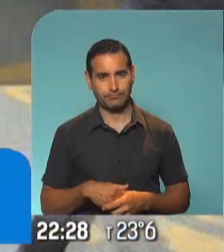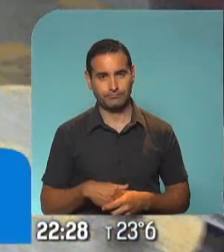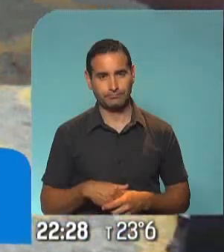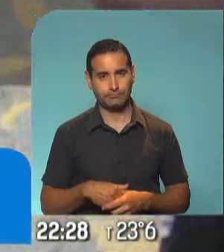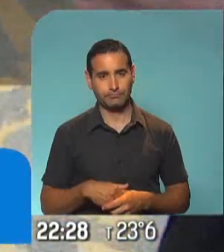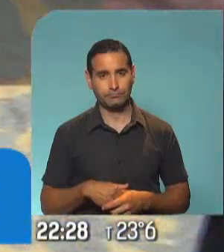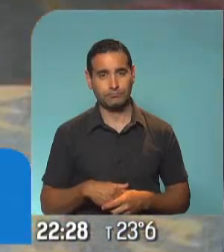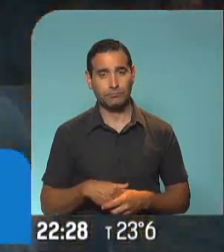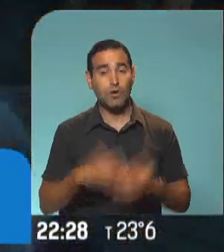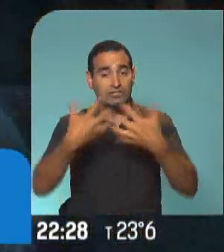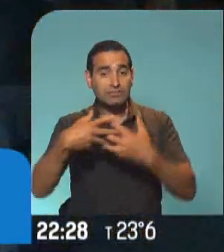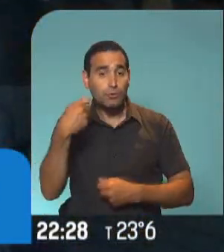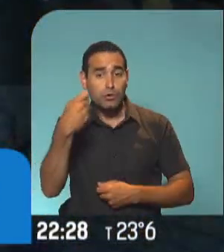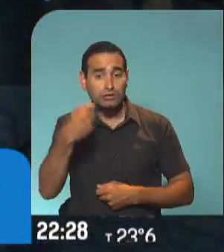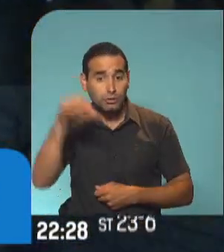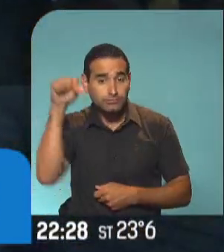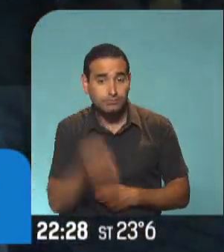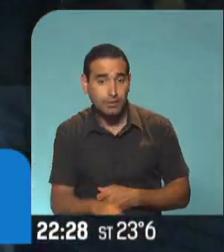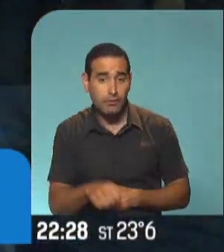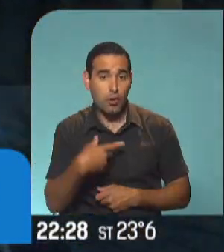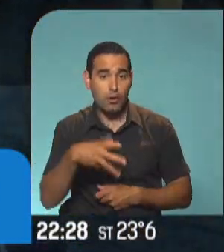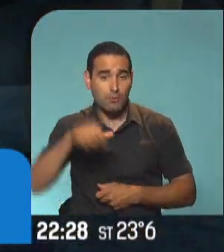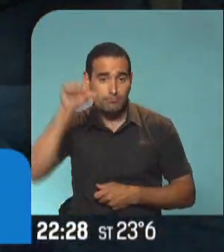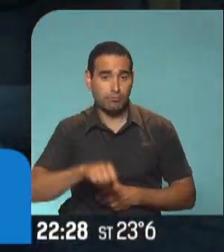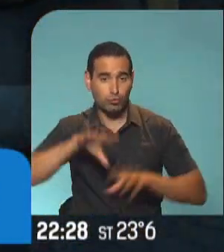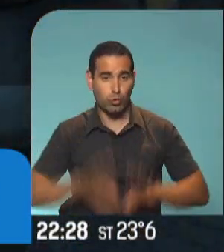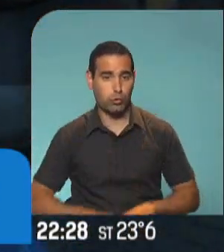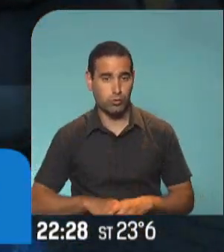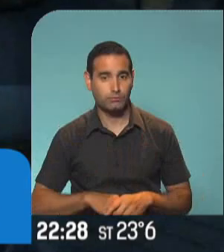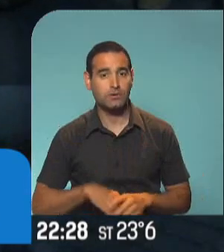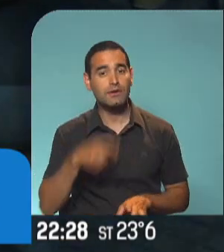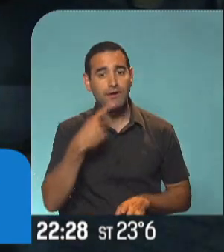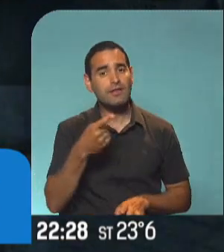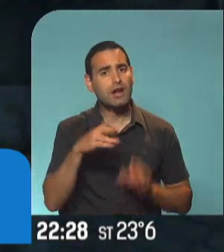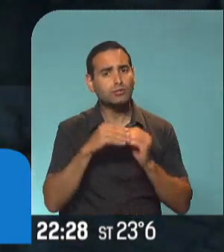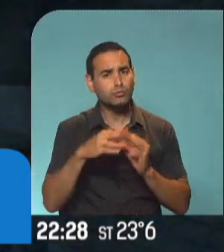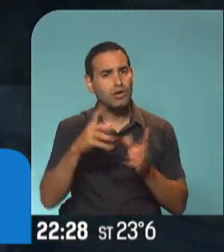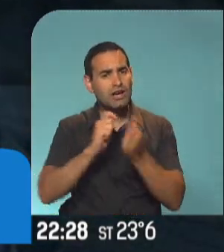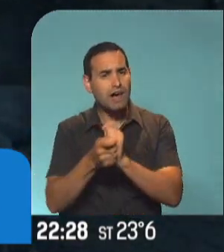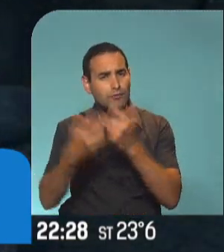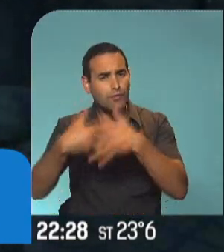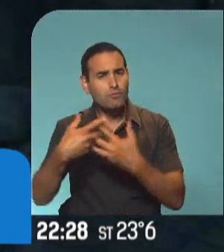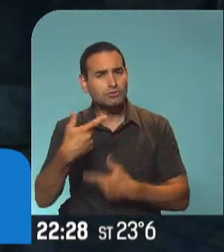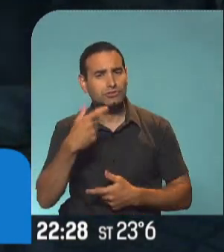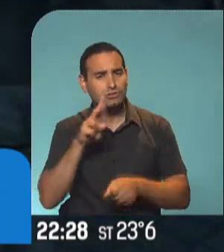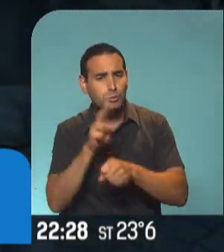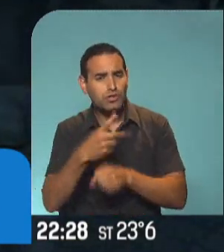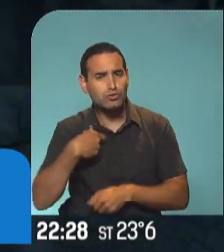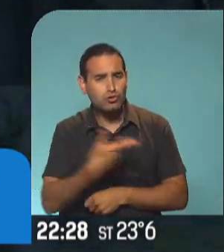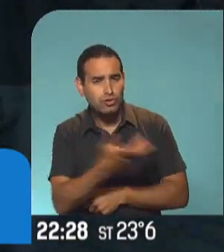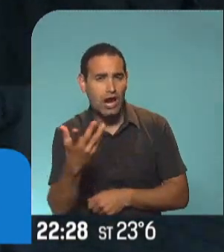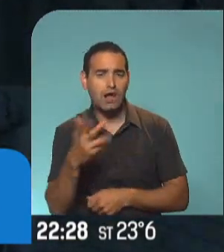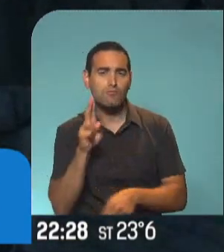Si on perd sur la réforme des retraites, on perd surtout le prochain dossier dans l'escarcelle, c'est la réforme de